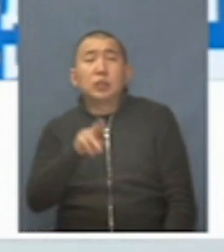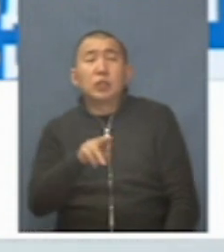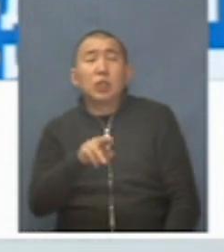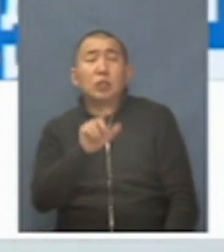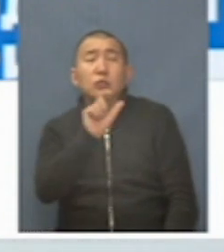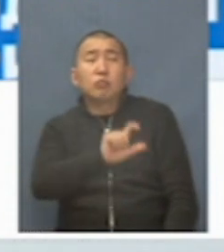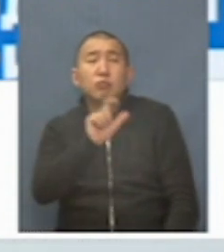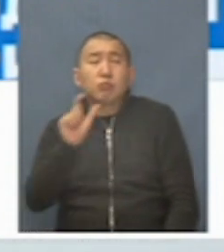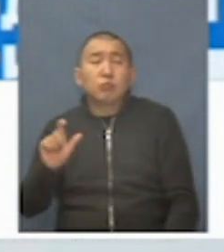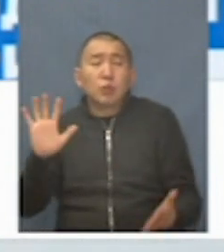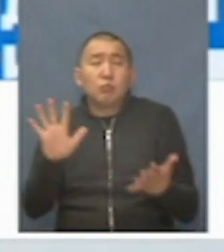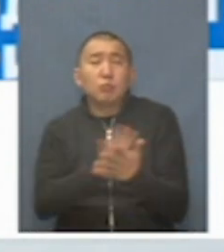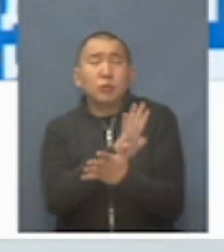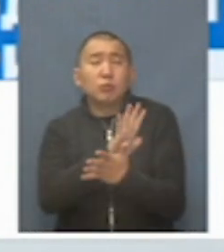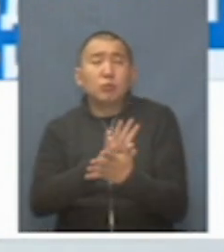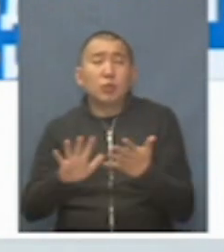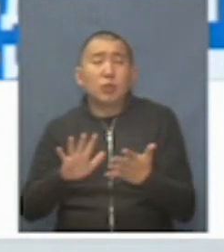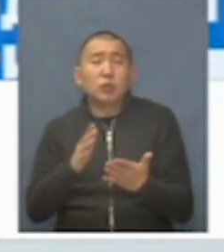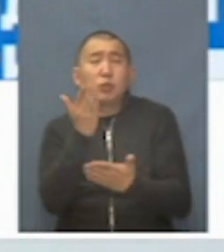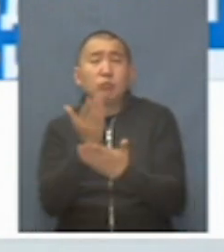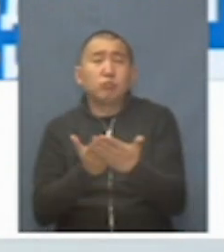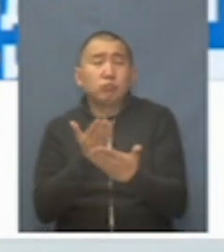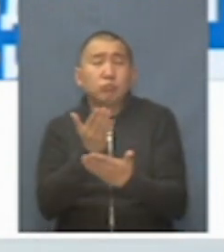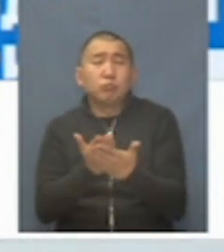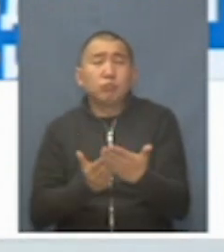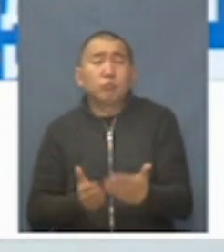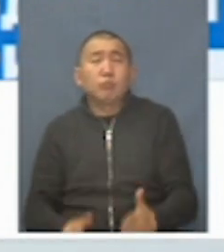тегін консультация беріп отыр.